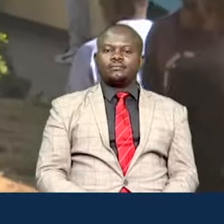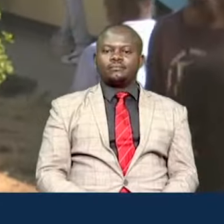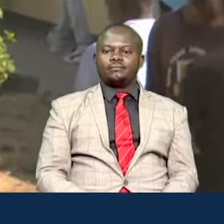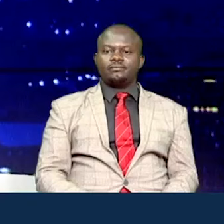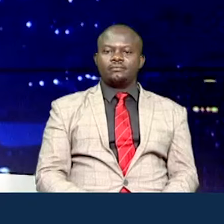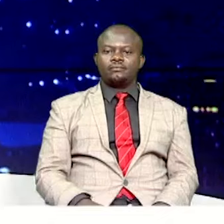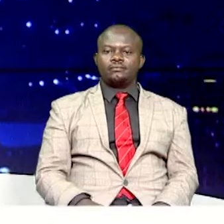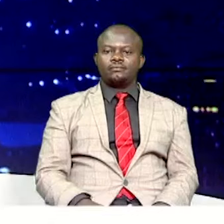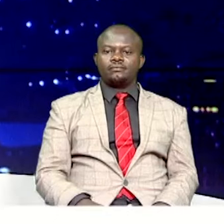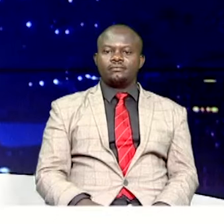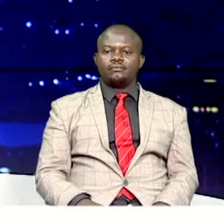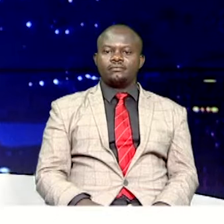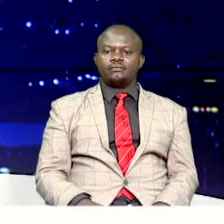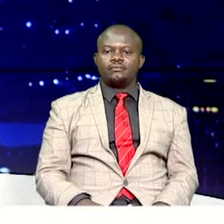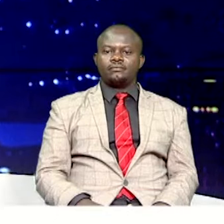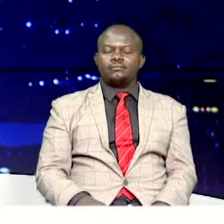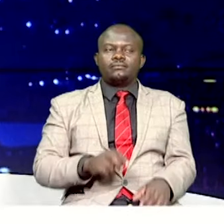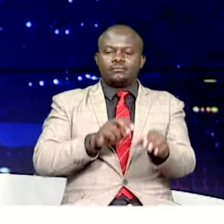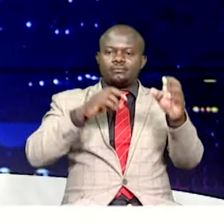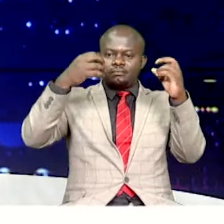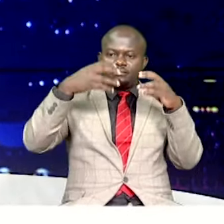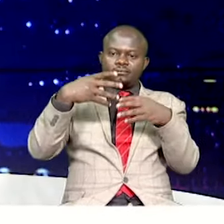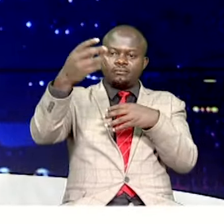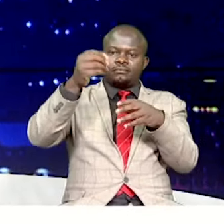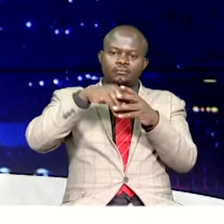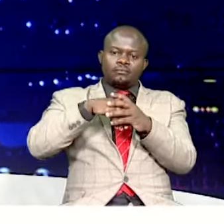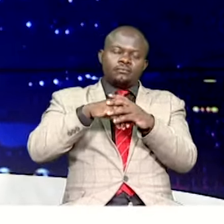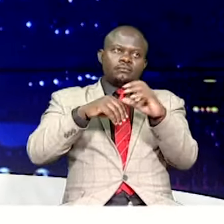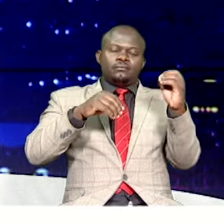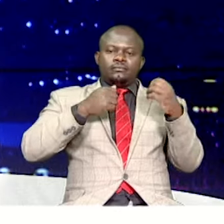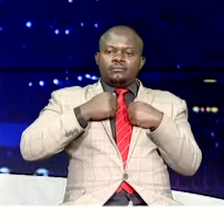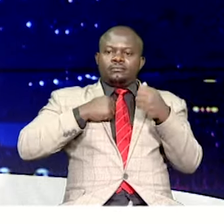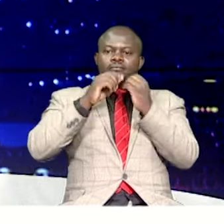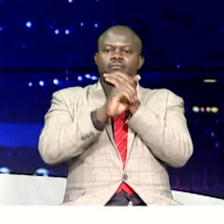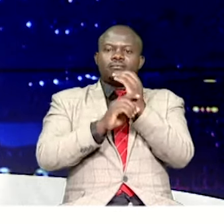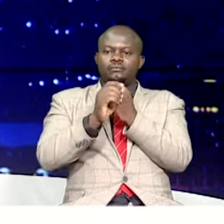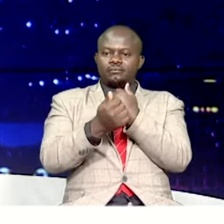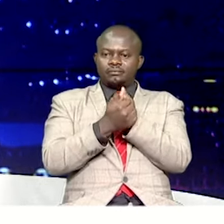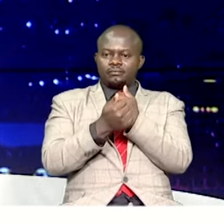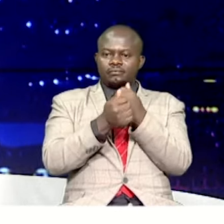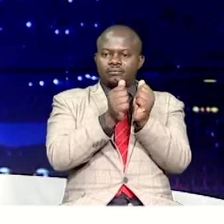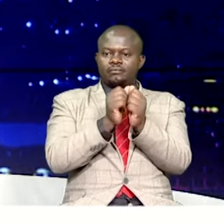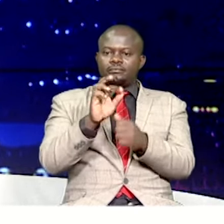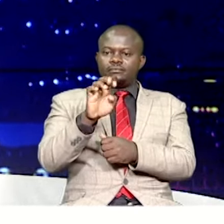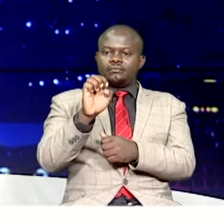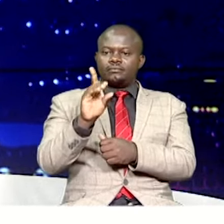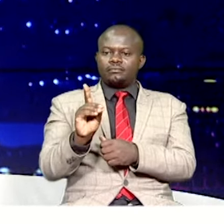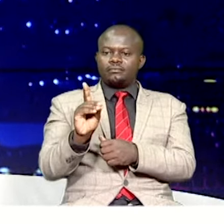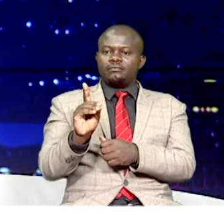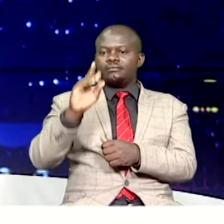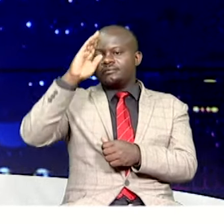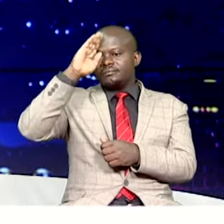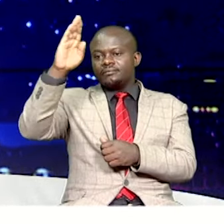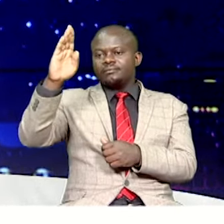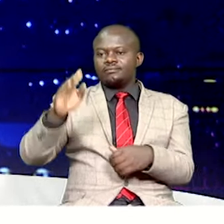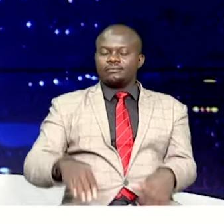wa Kigali. Tuvi Kigali twerekeza no mu burengerazuba bw'u Rwanda mu karere ka Rubavu. Turi kumwe na Fred Ruterana. Fred wiriwe